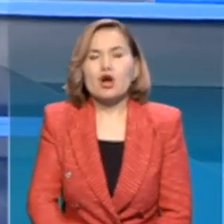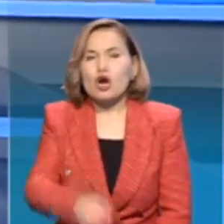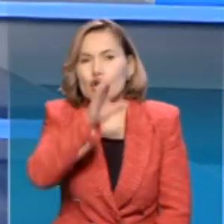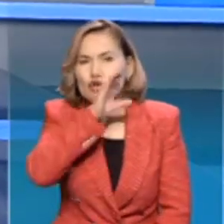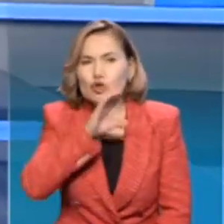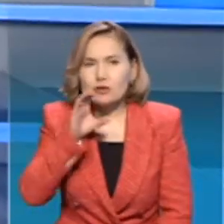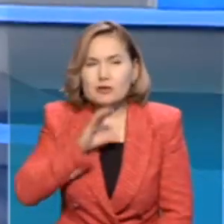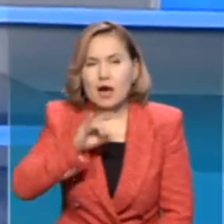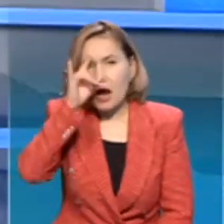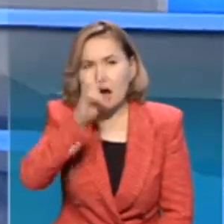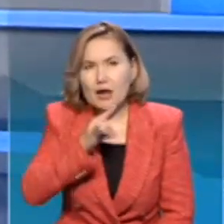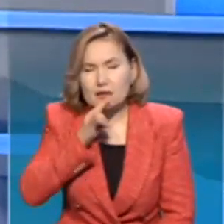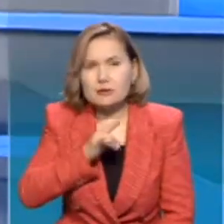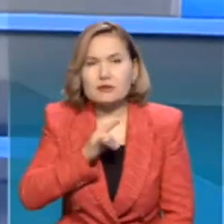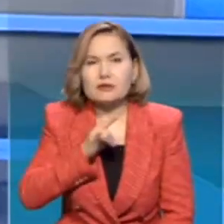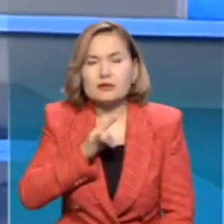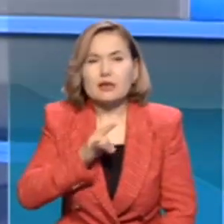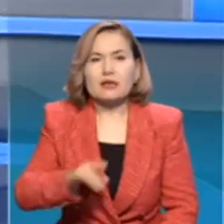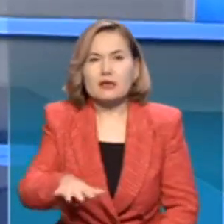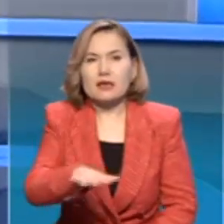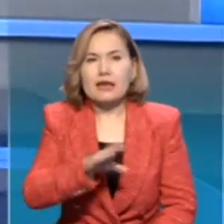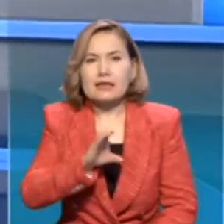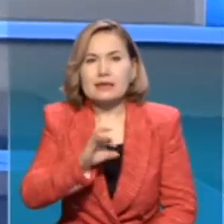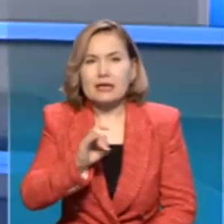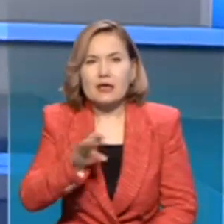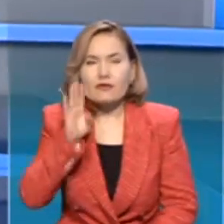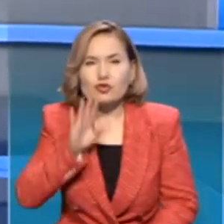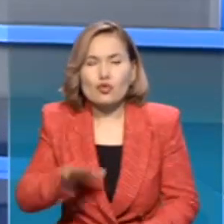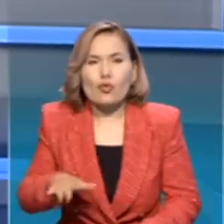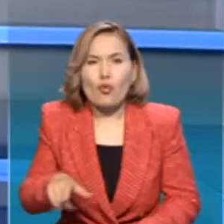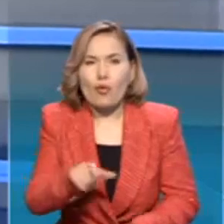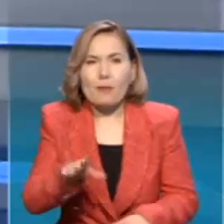Жалғастырайық. Солтүстік Қазақстанда Сергеев су қоймасы тасыды.